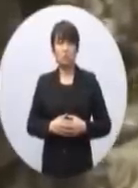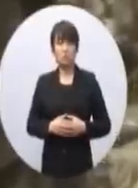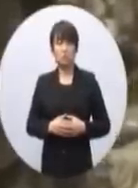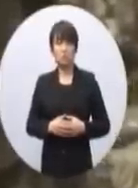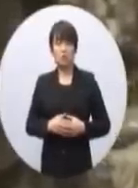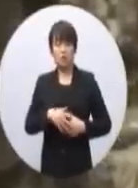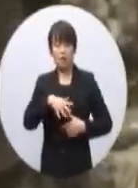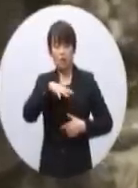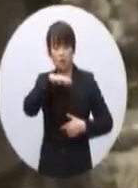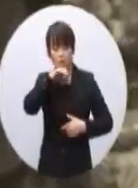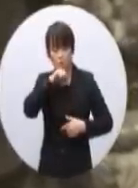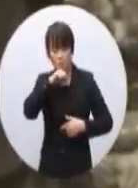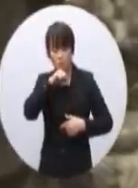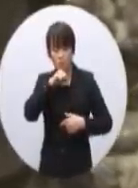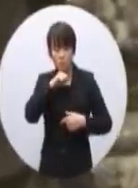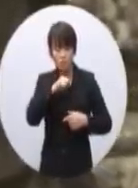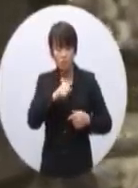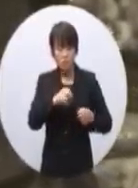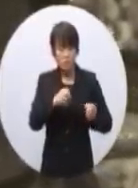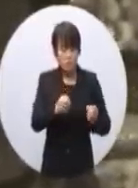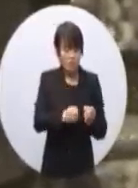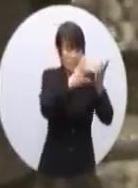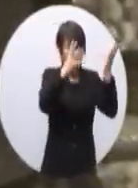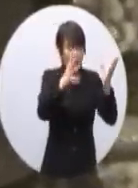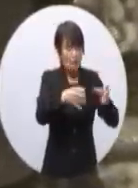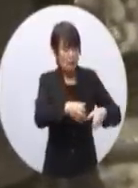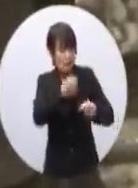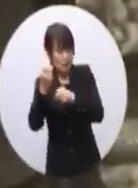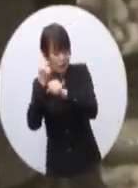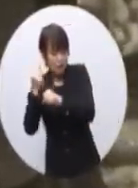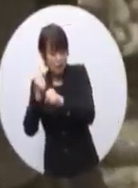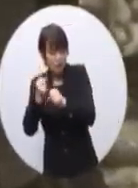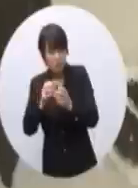無言でただひたすら原爆から逃げ惑う人の行列。